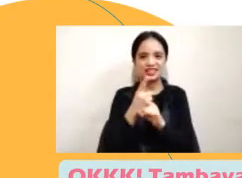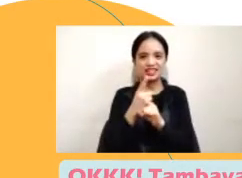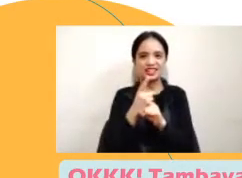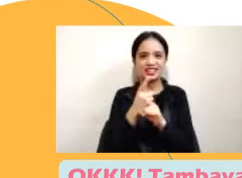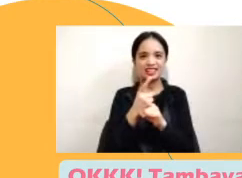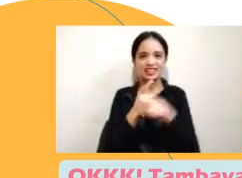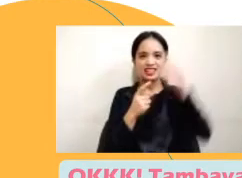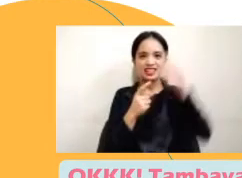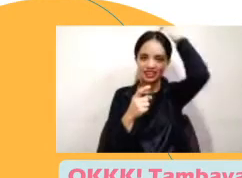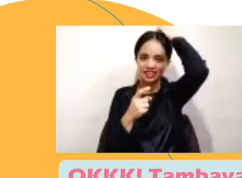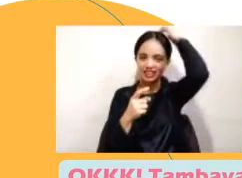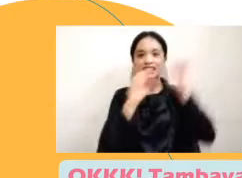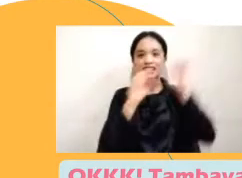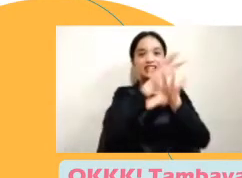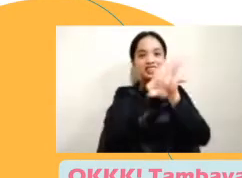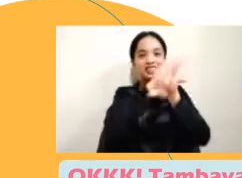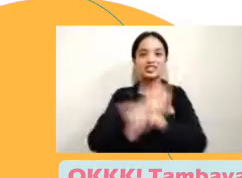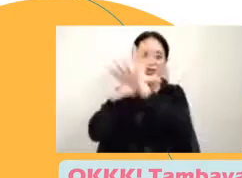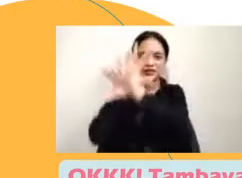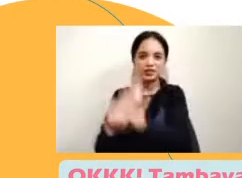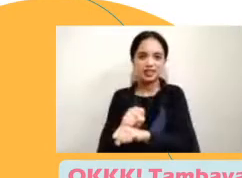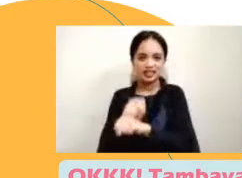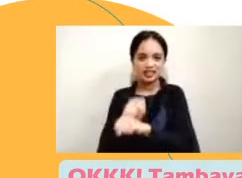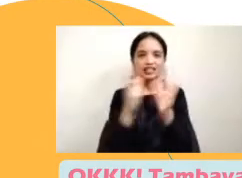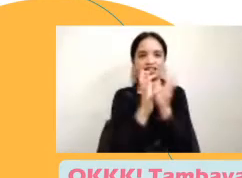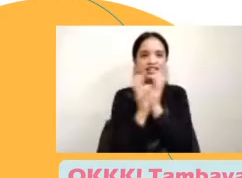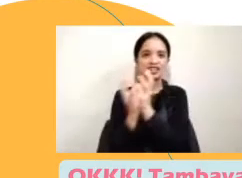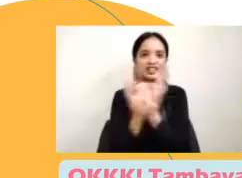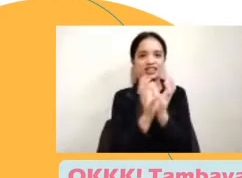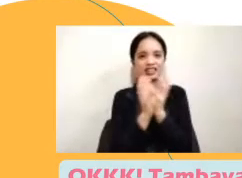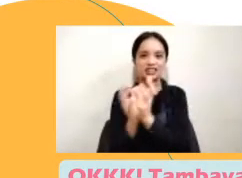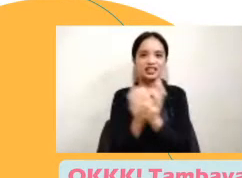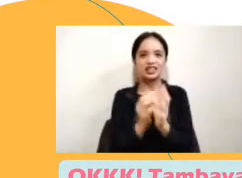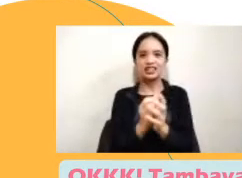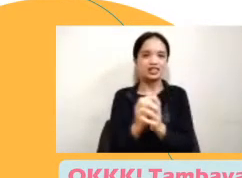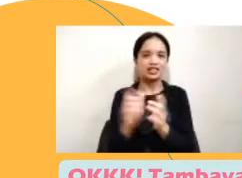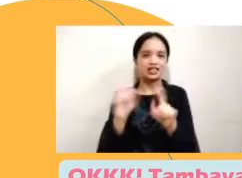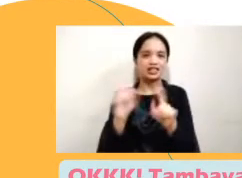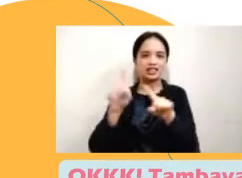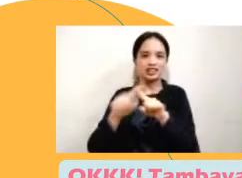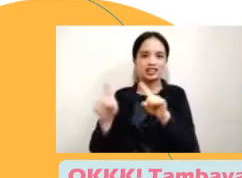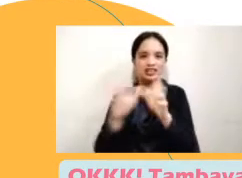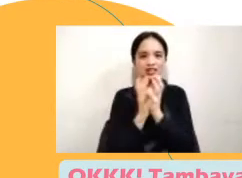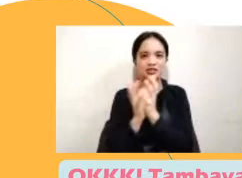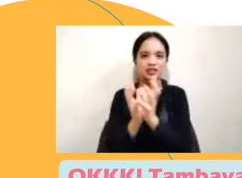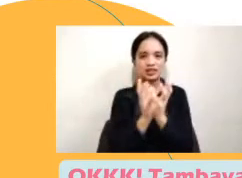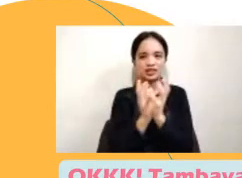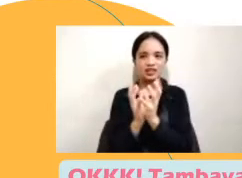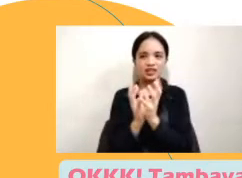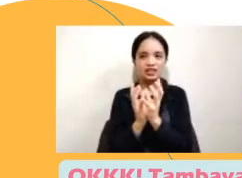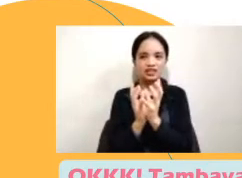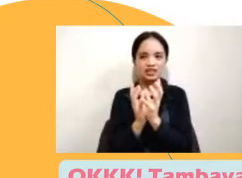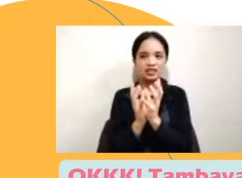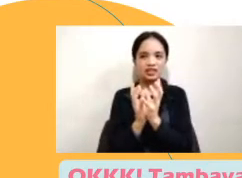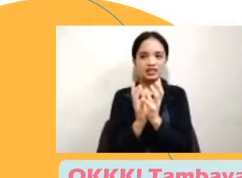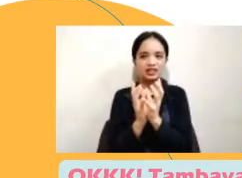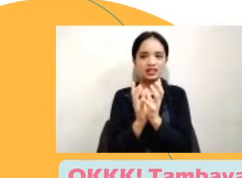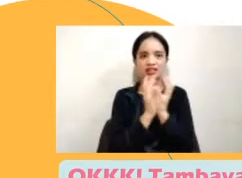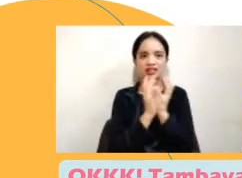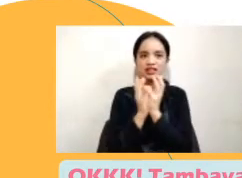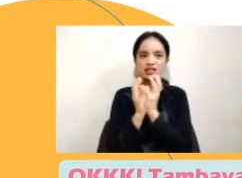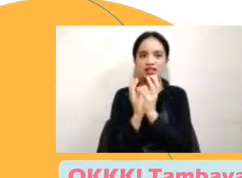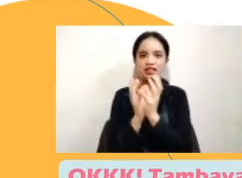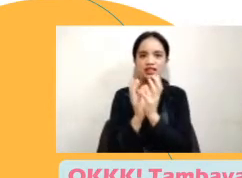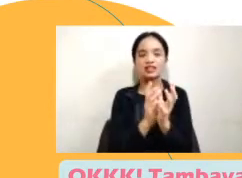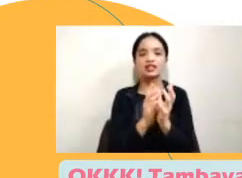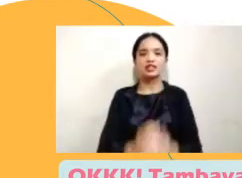Interesting, no? Ritual. Again, the idea of having community gather. Yes. So, yun. Ang saya. Yes.